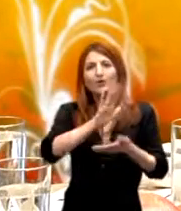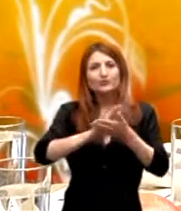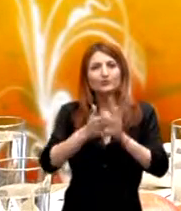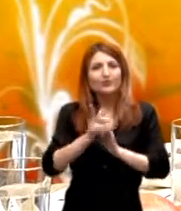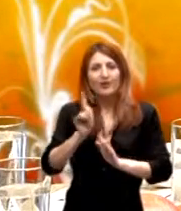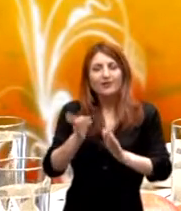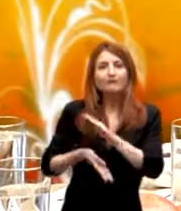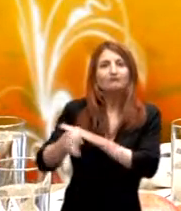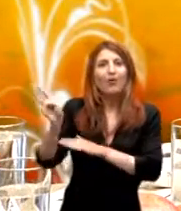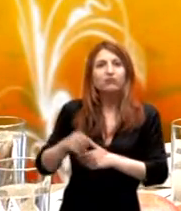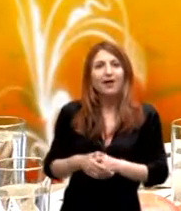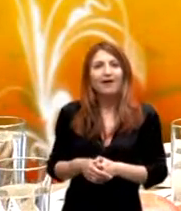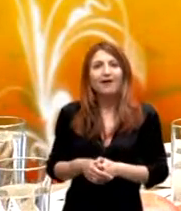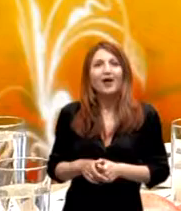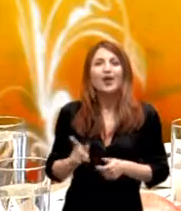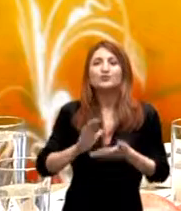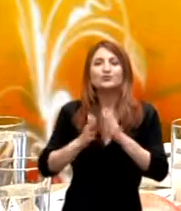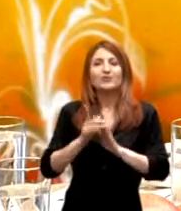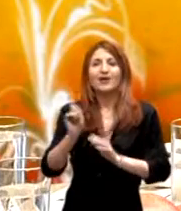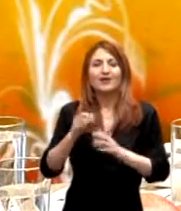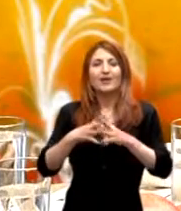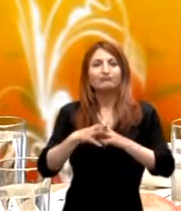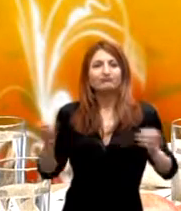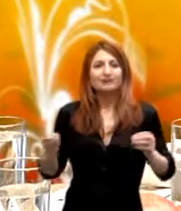ništa ne priča. Ne, ona ne još priča. Nije zbrisala.